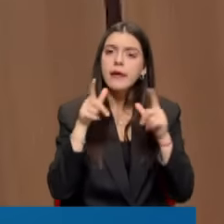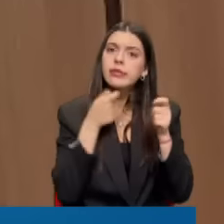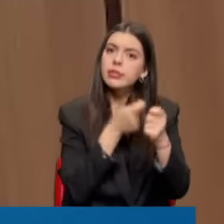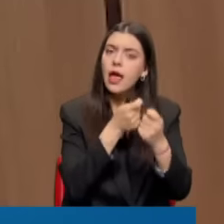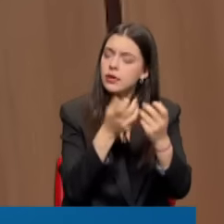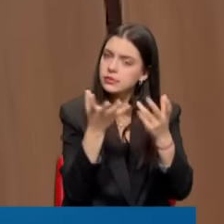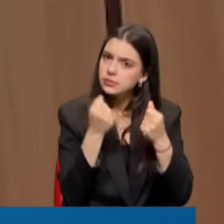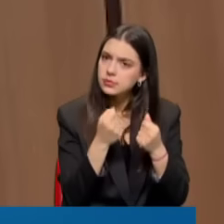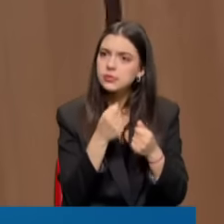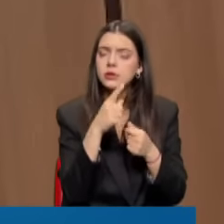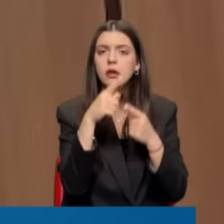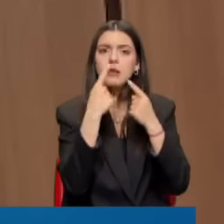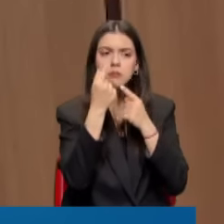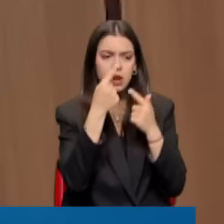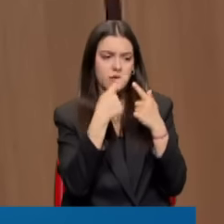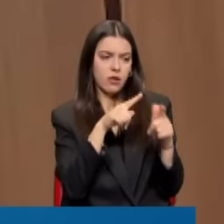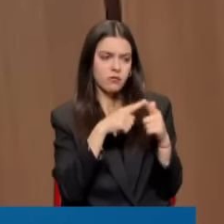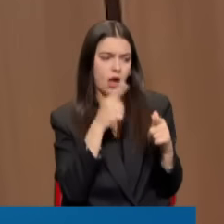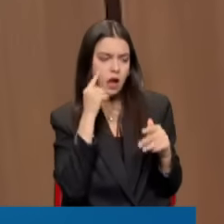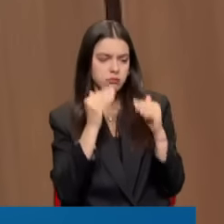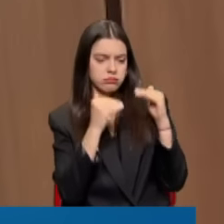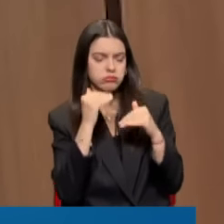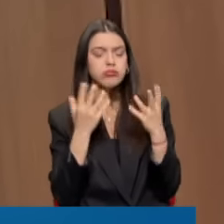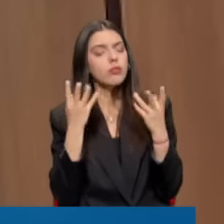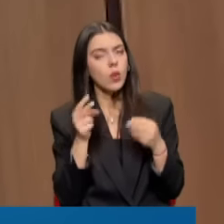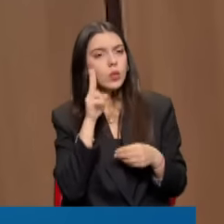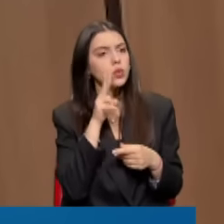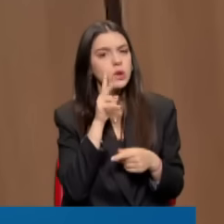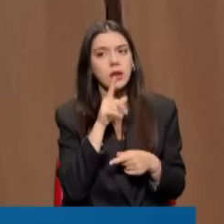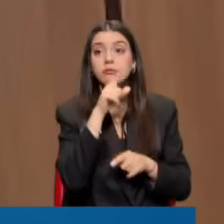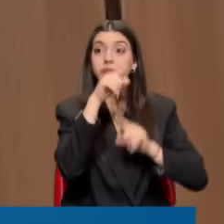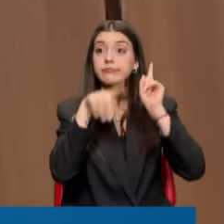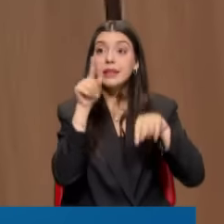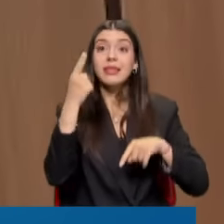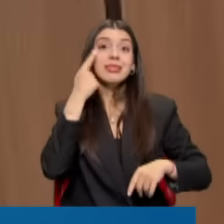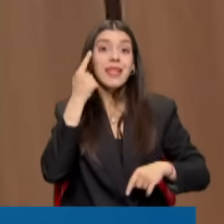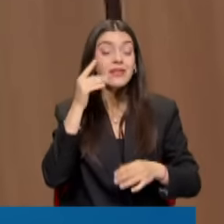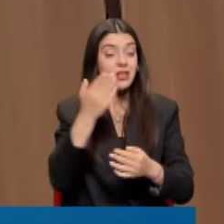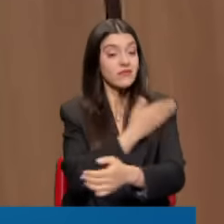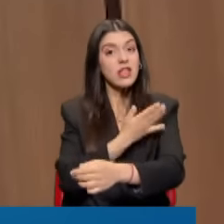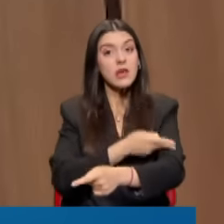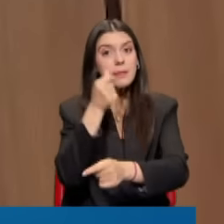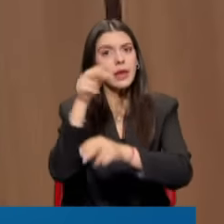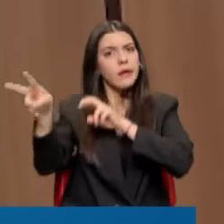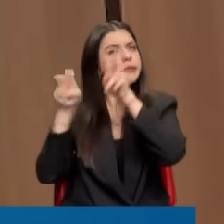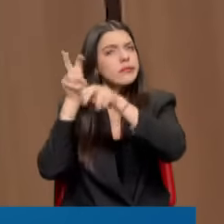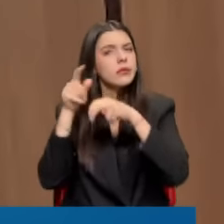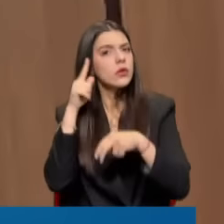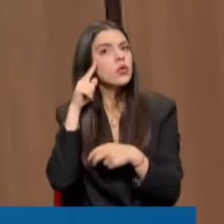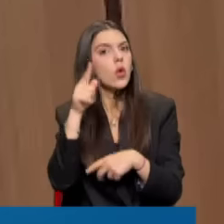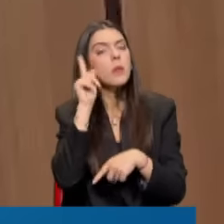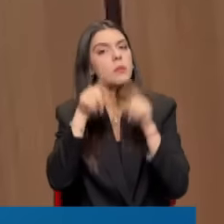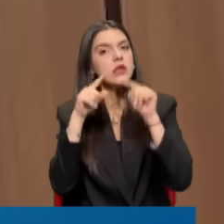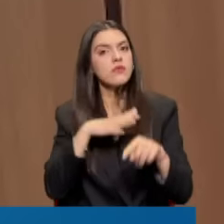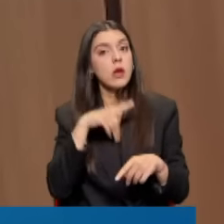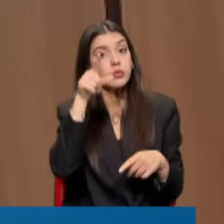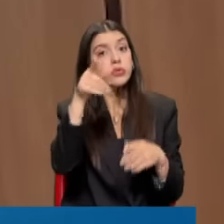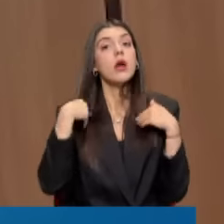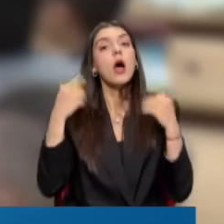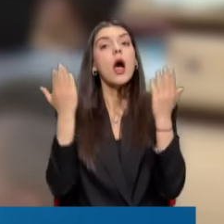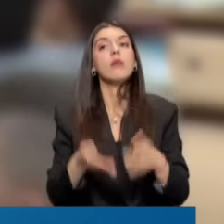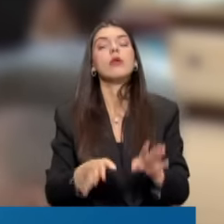arasında farklılıklar olduğunu söylüyor birilerinin devletin ve milletin parasını böyle zimmetine geçirmesini kabul